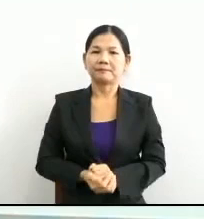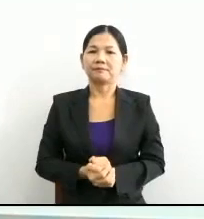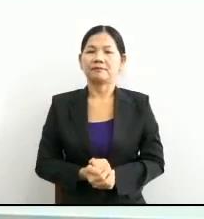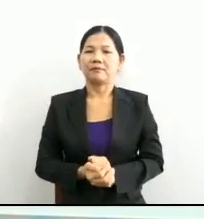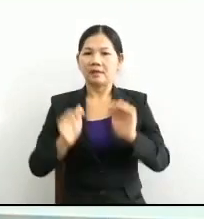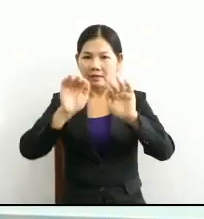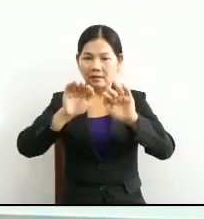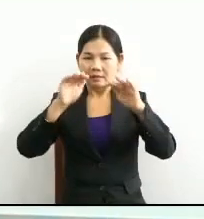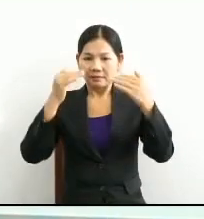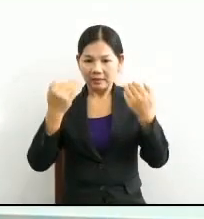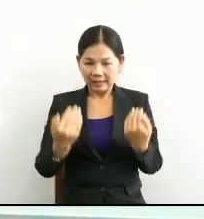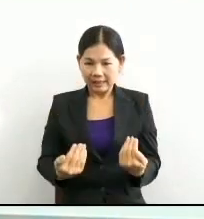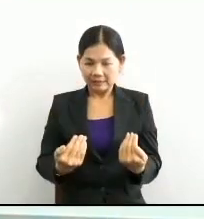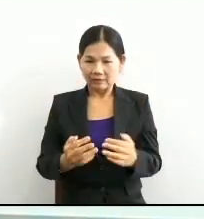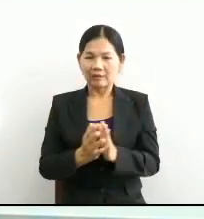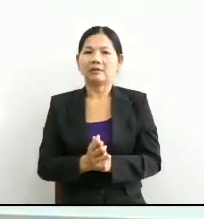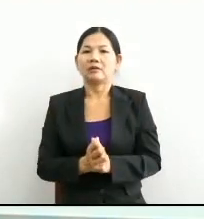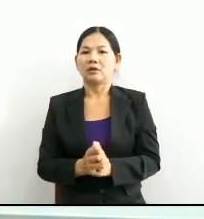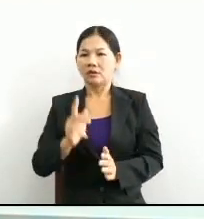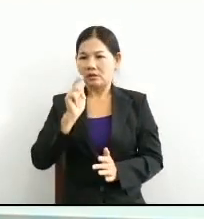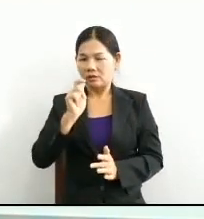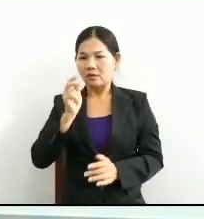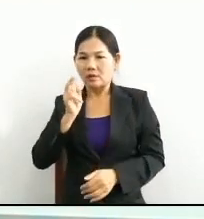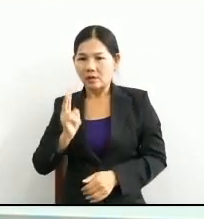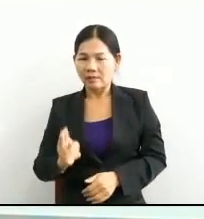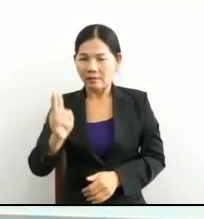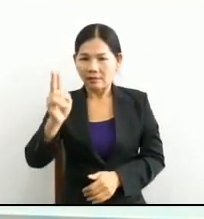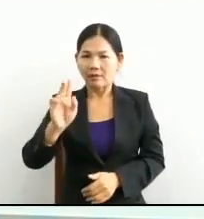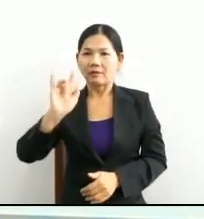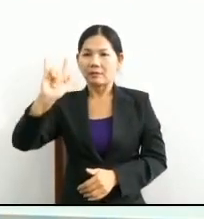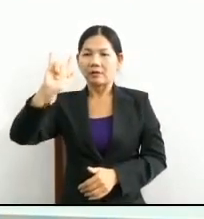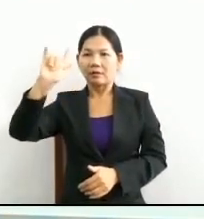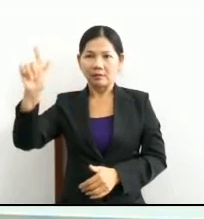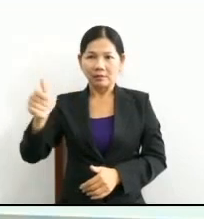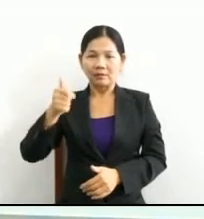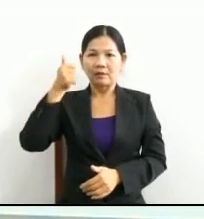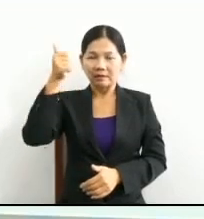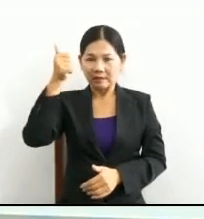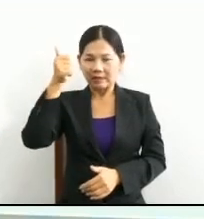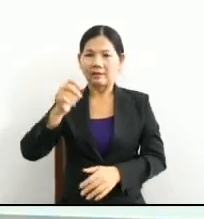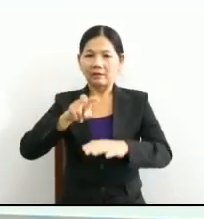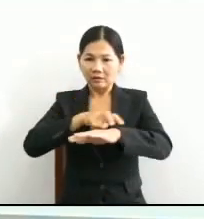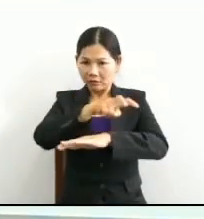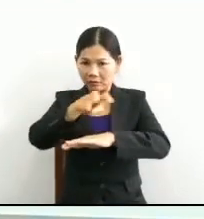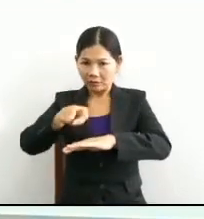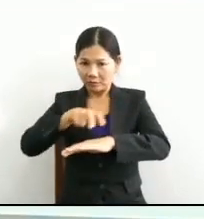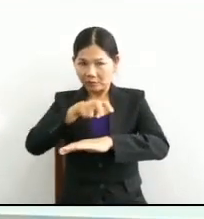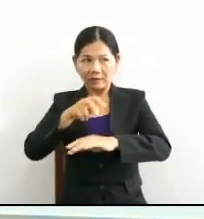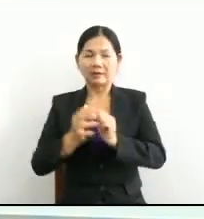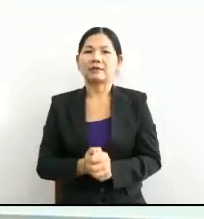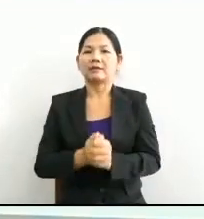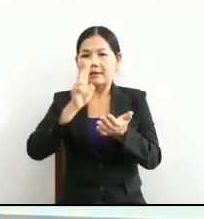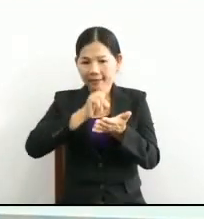sập ngay rồi ha bò vò rẻ xa á